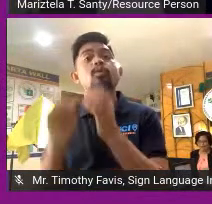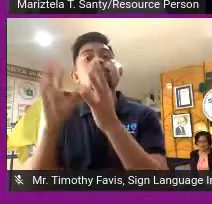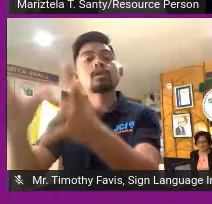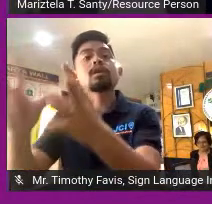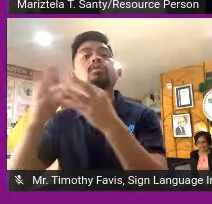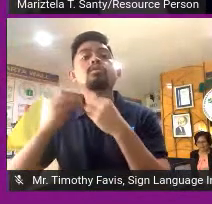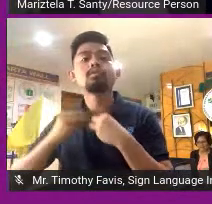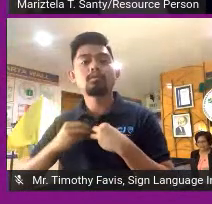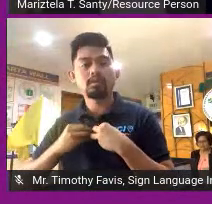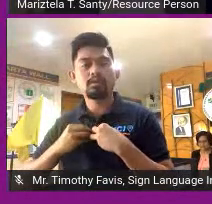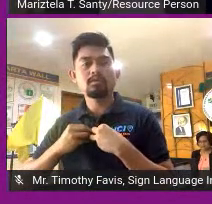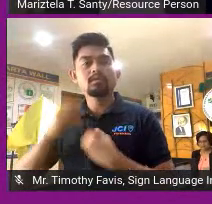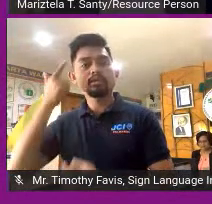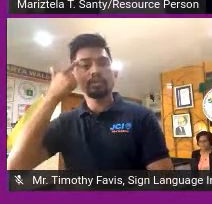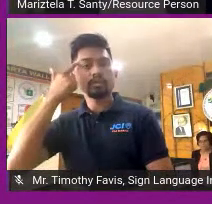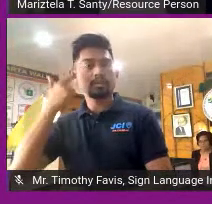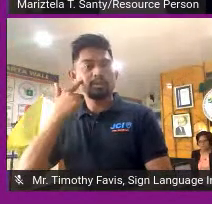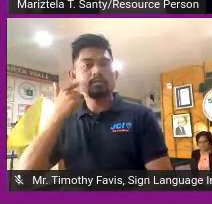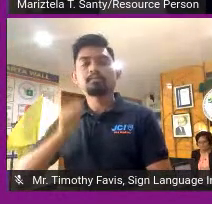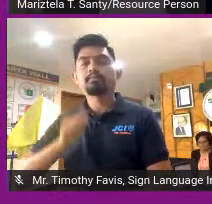po ang gender.